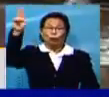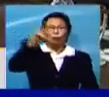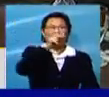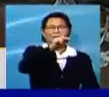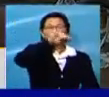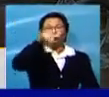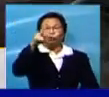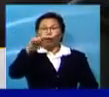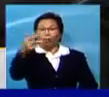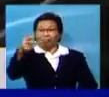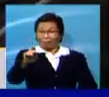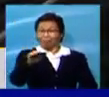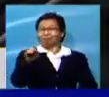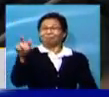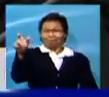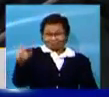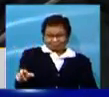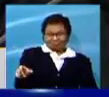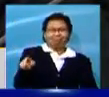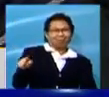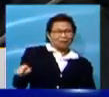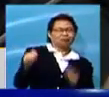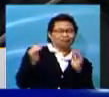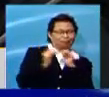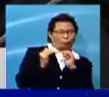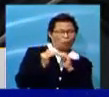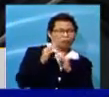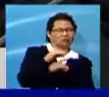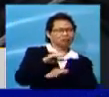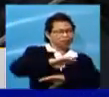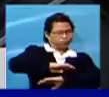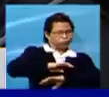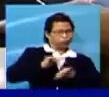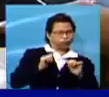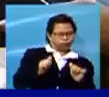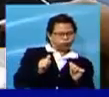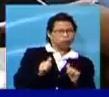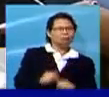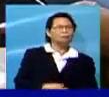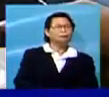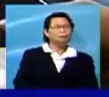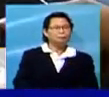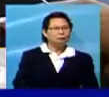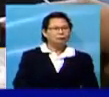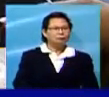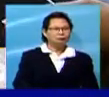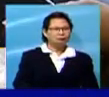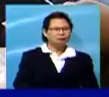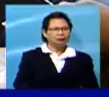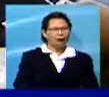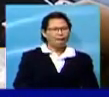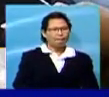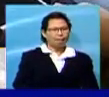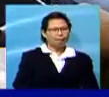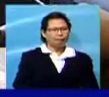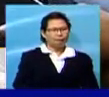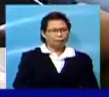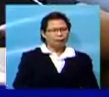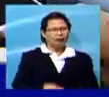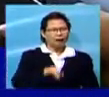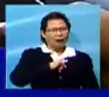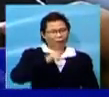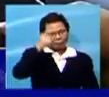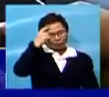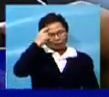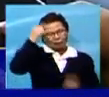Kim Jong-nam disifatkan sebagai adil dan munasabah. Yeah, I think